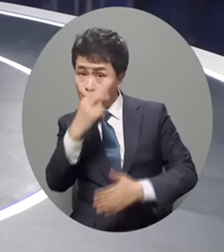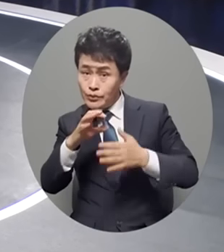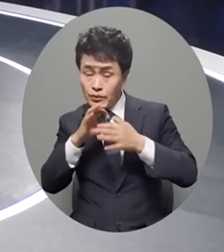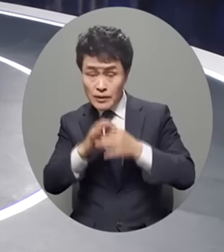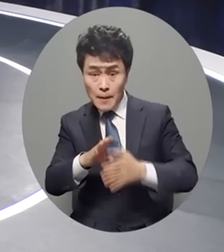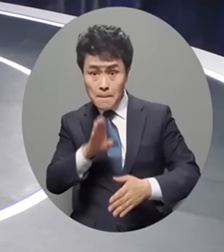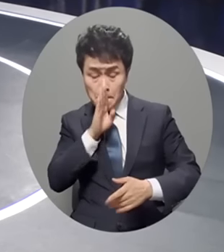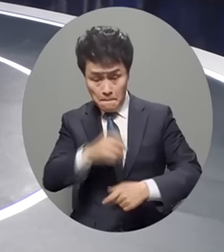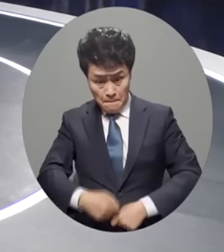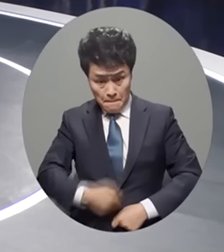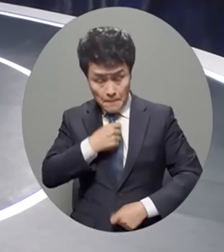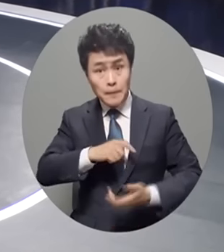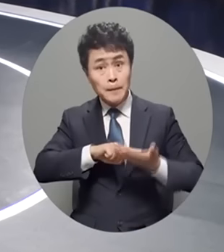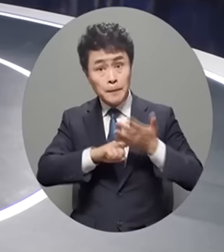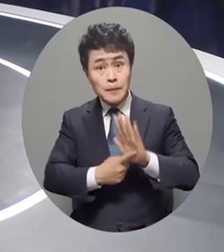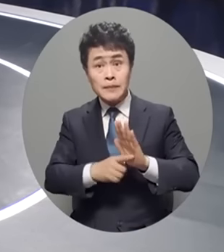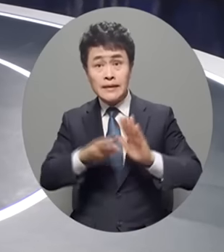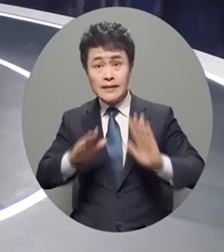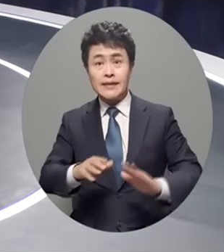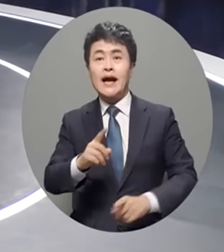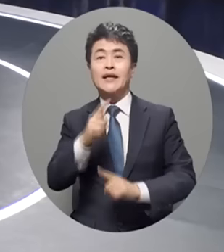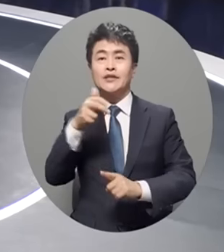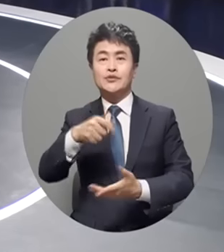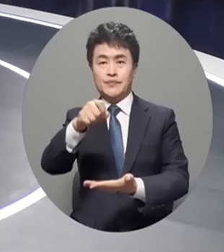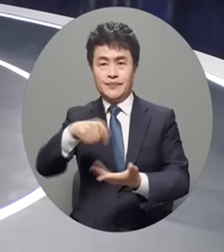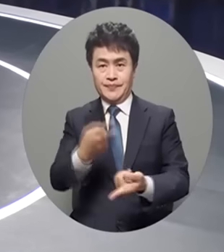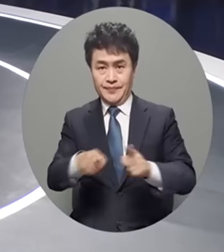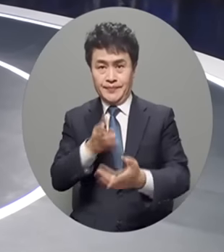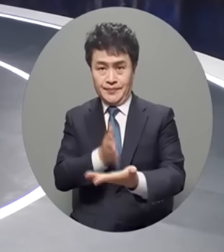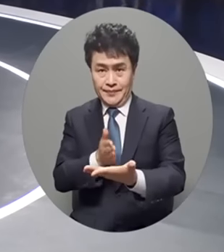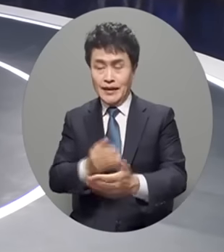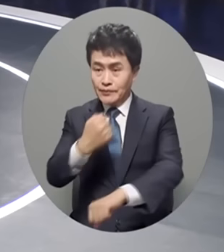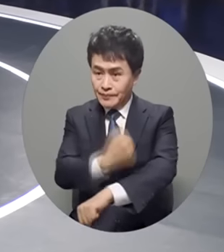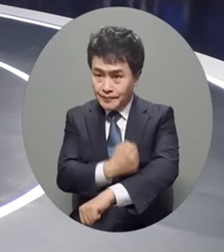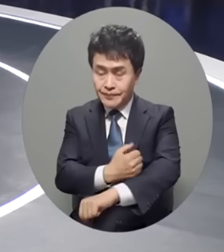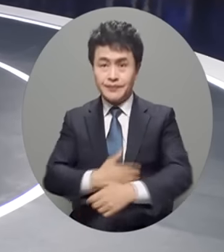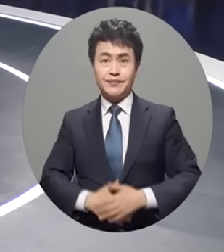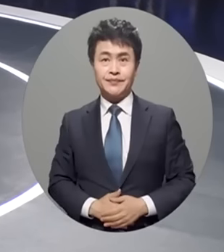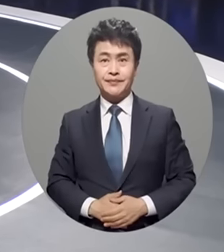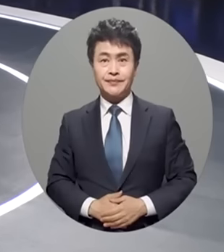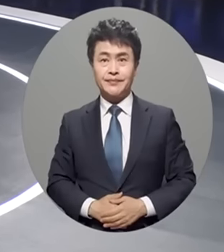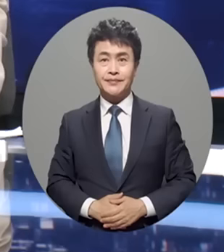실체가 밝혀지겠네요. 네, 지금까지 이준희 기자 함께했습니다. 수고하셨습니다.